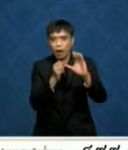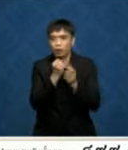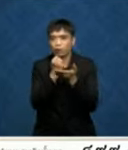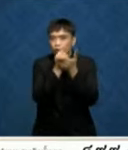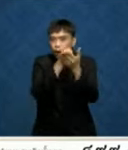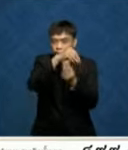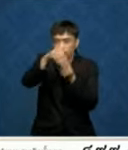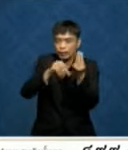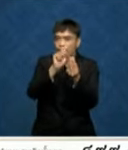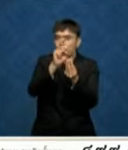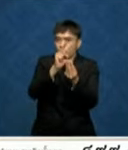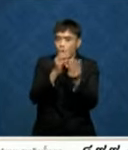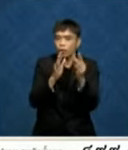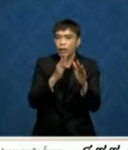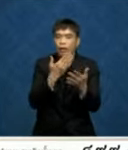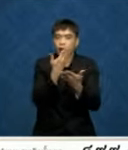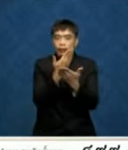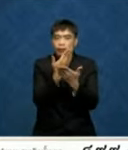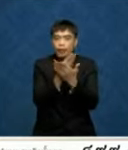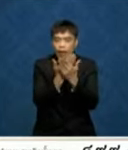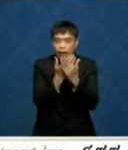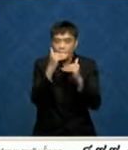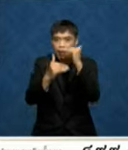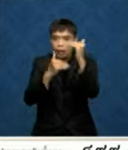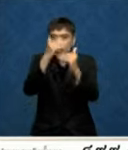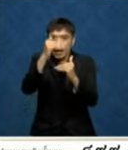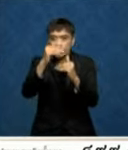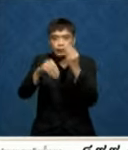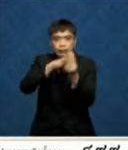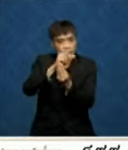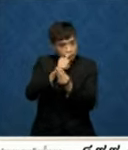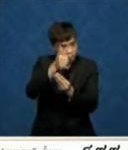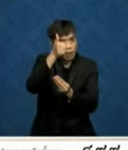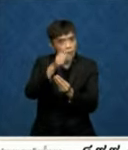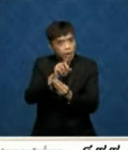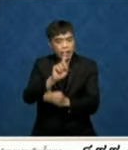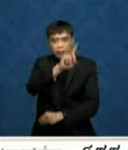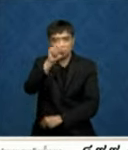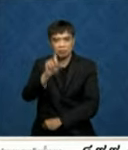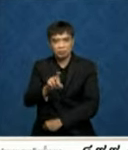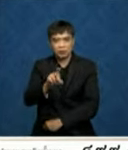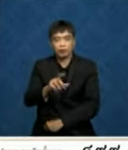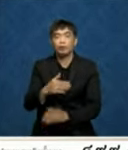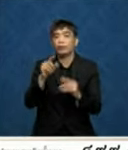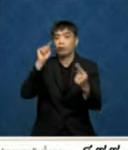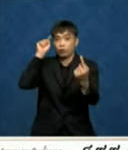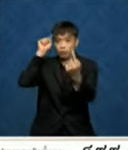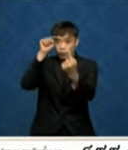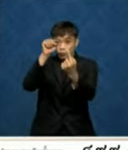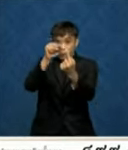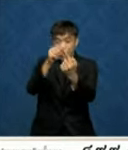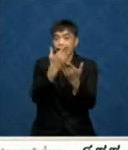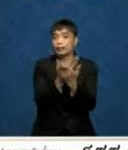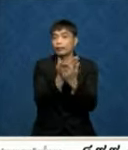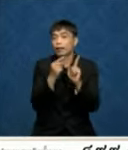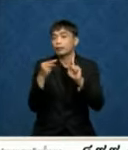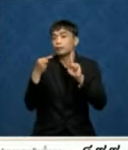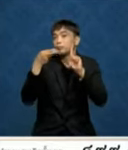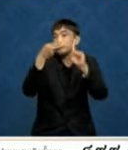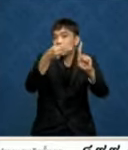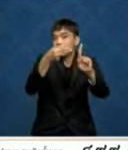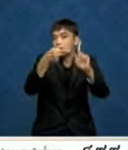การเสนอร่างพระราชบัญญัติฉบับนี้ต่อสภารัฐบาลพูดตลอดนะครับว่าเป้าหมายของโครงการ Digital Wallet เพื่อกระตุ้นเศรษฐกิจอย่